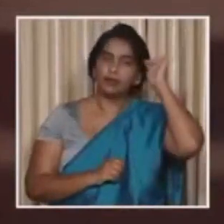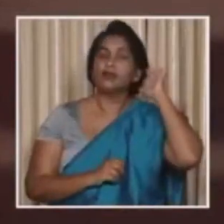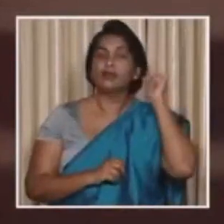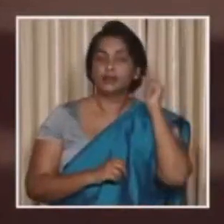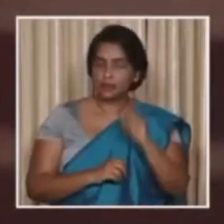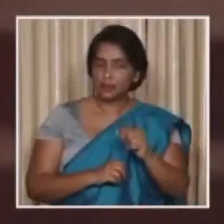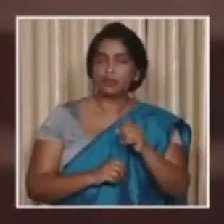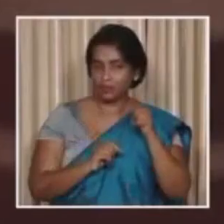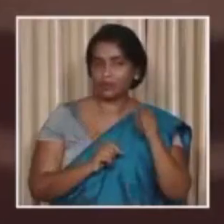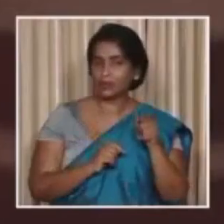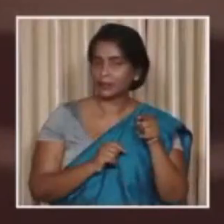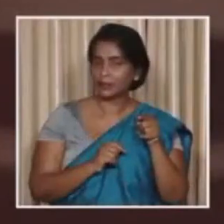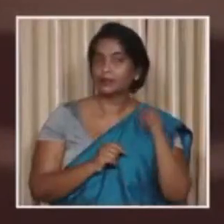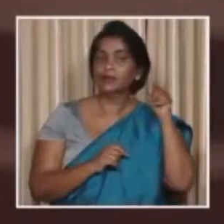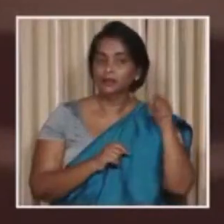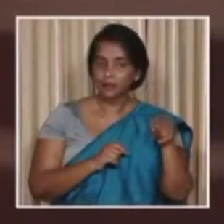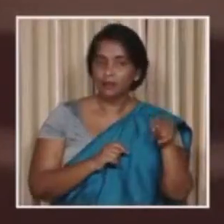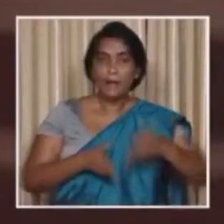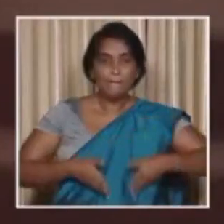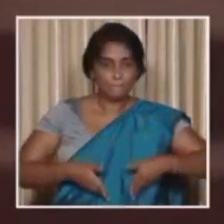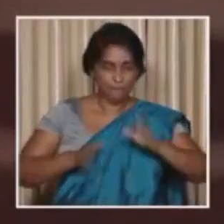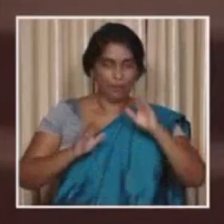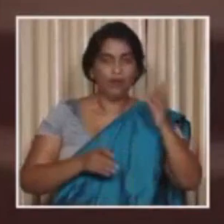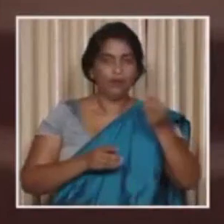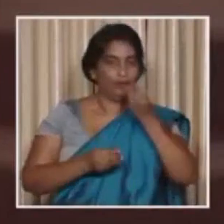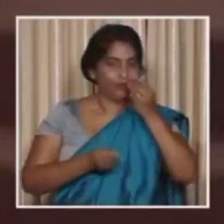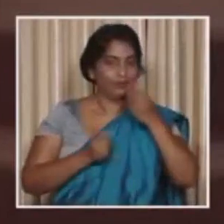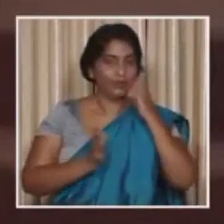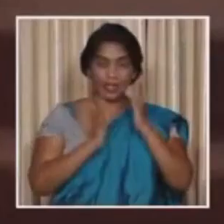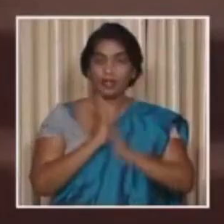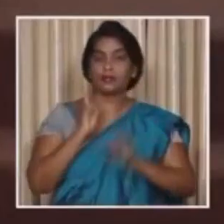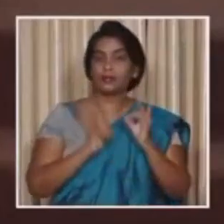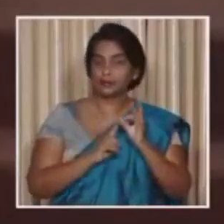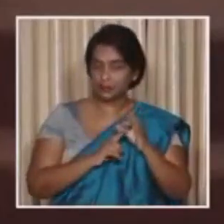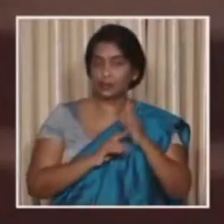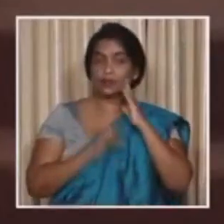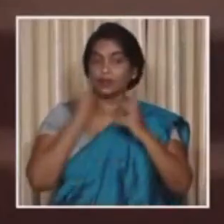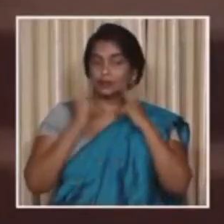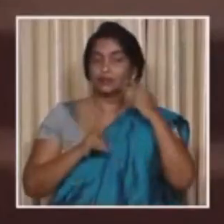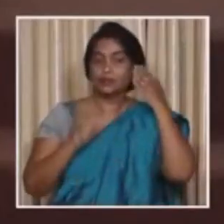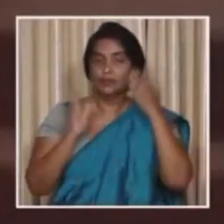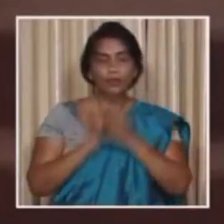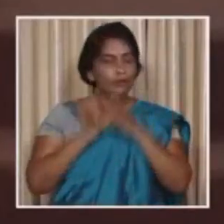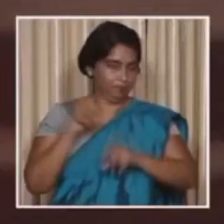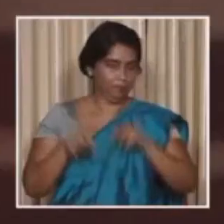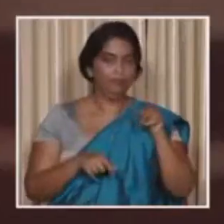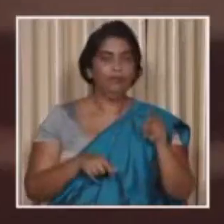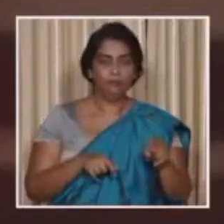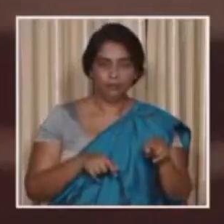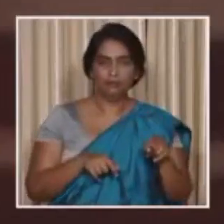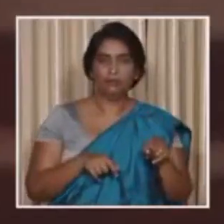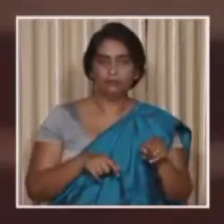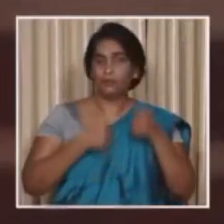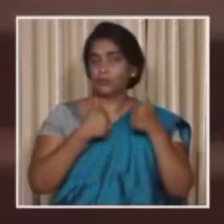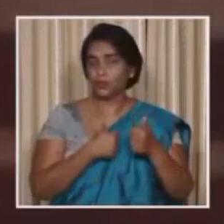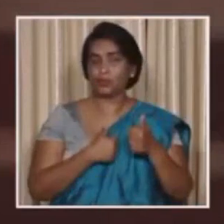මෙතන කාරණාව තියෙන්නේ මෙතන මේ මාර්ග ඔය මම සංචාරක ඇමතිවරයා කාලේ සංචාරක ශේෂ්ඨයේ බොහෝ දෙනෙක් ඇවිල්ලා මෙතන ඉතා